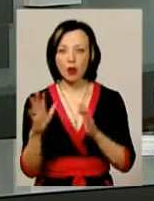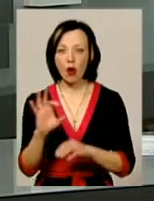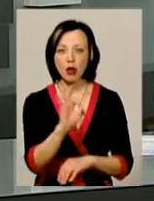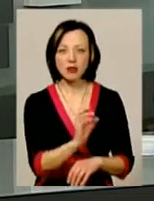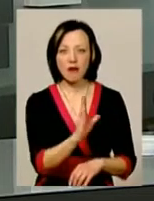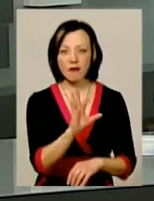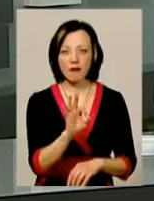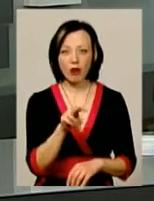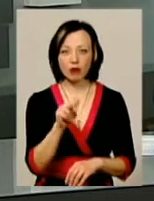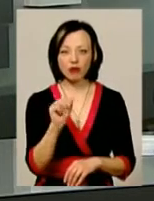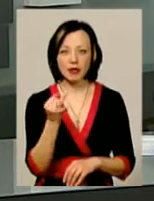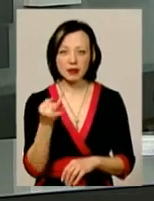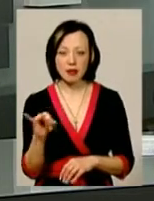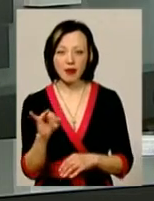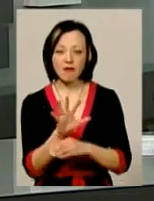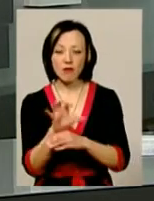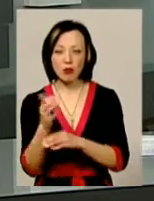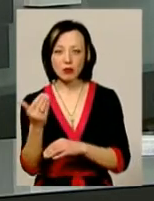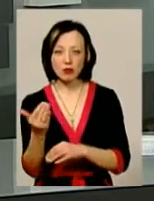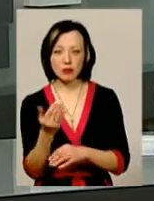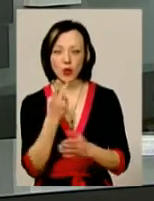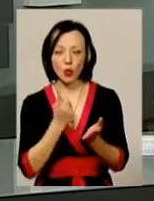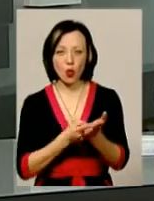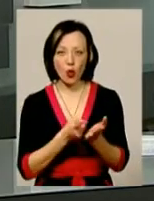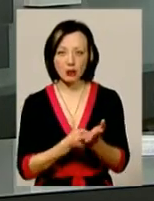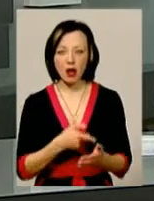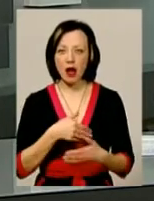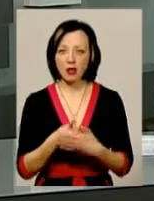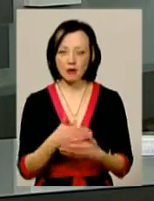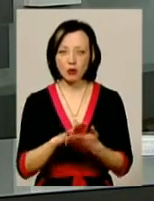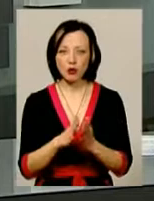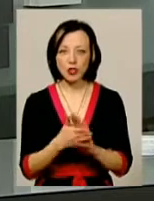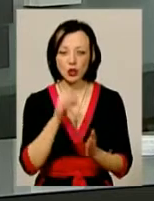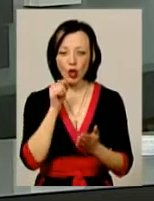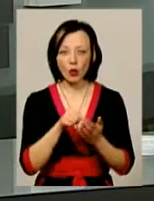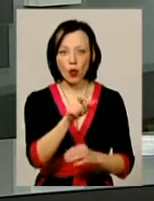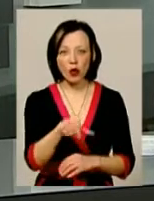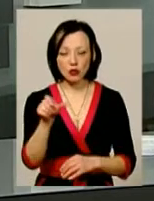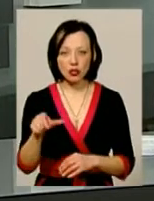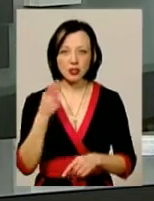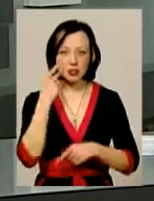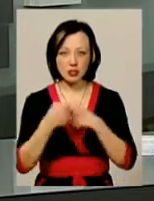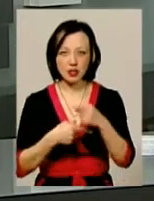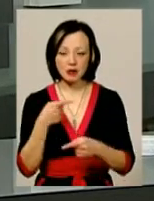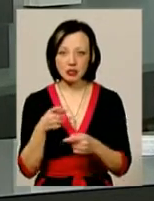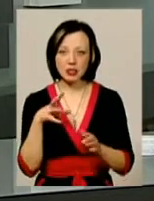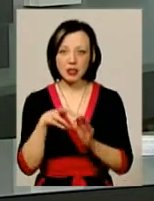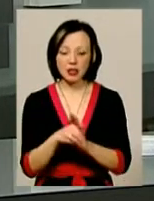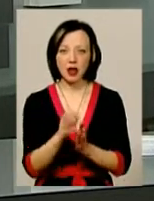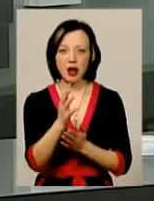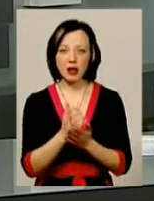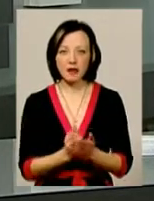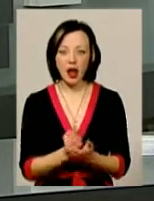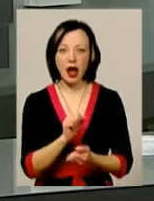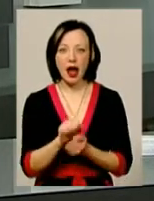Олександра Волчанського. Його знімки стали неупередженим доказом активної позиції луганчан, котру назавжди занесено до архіву